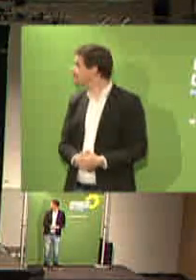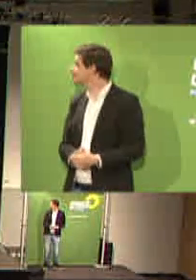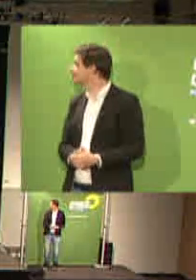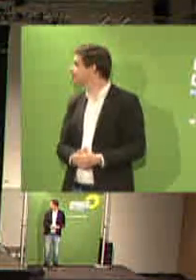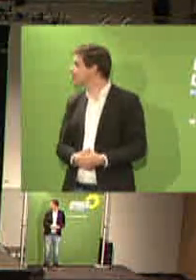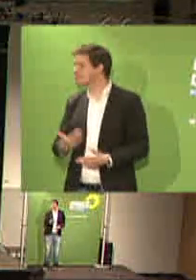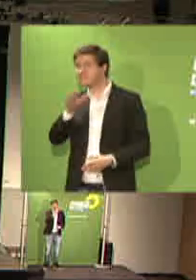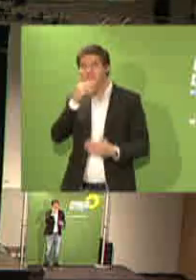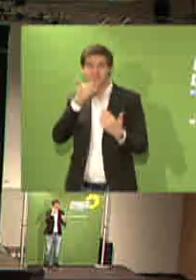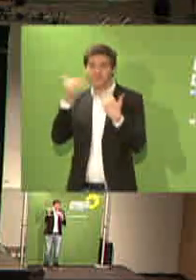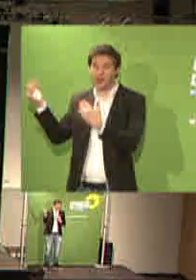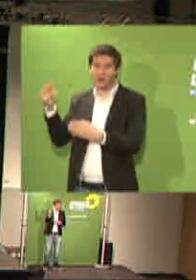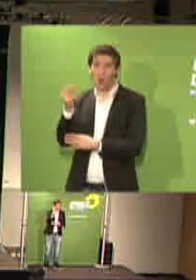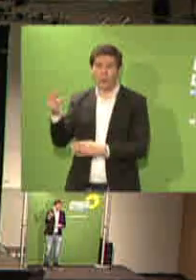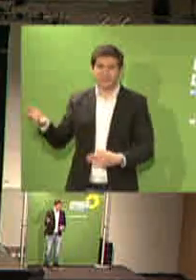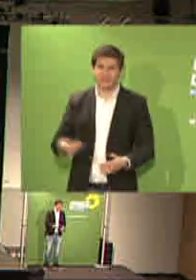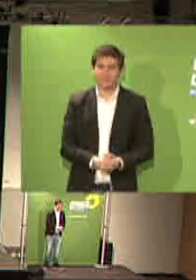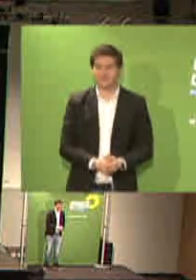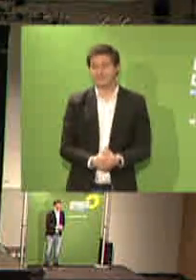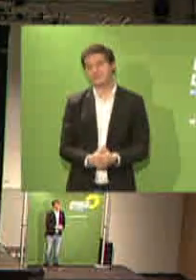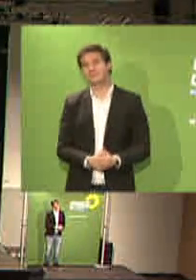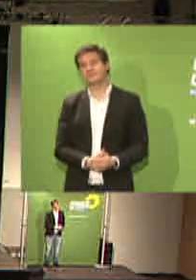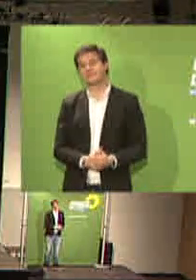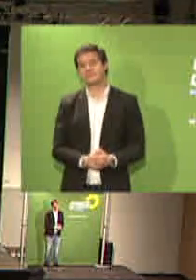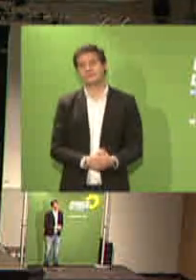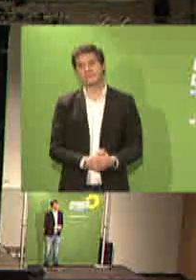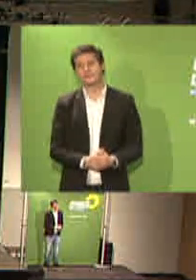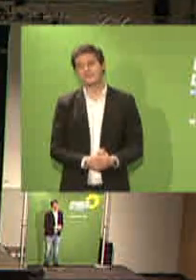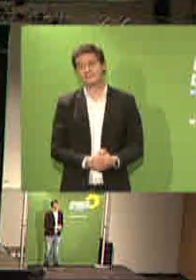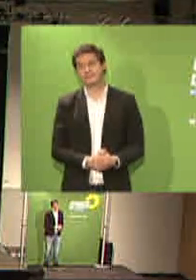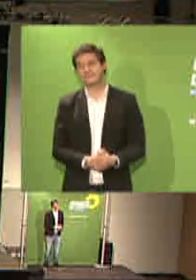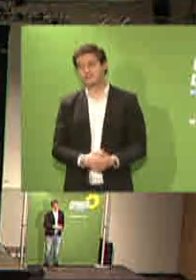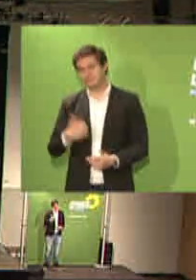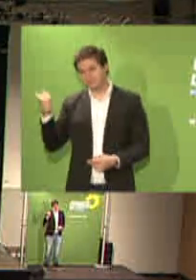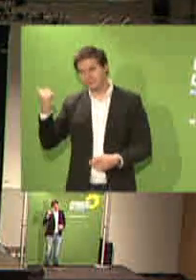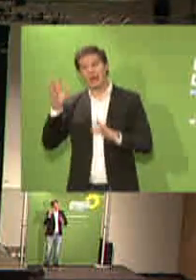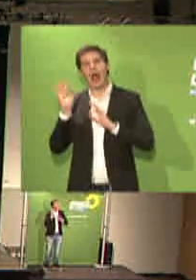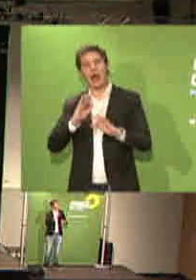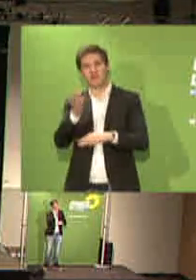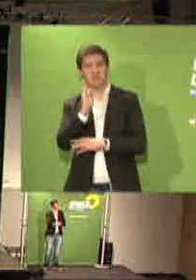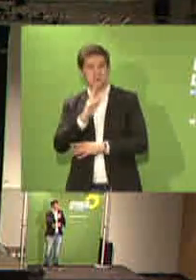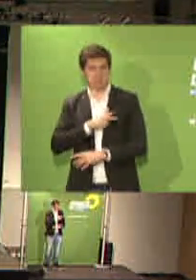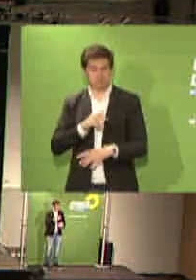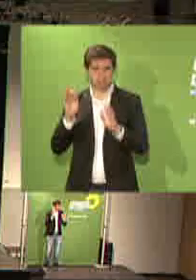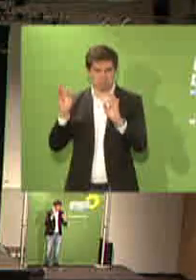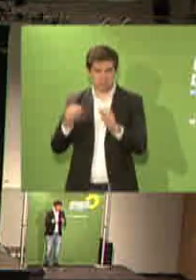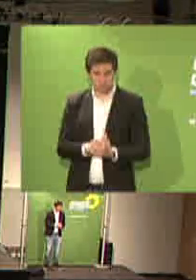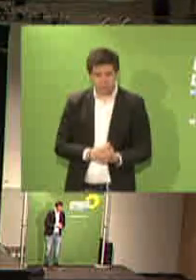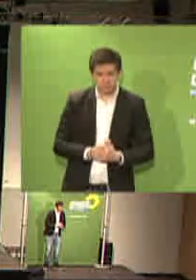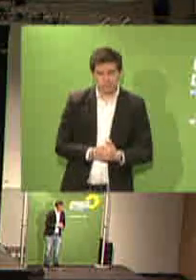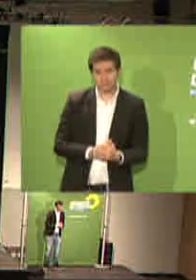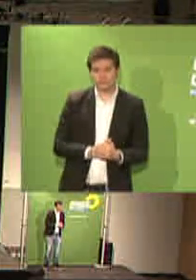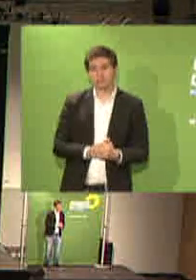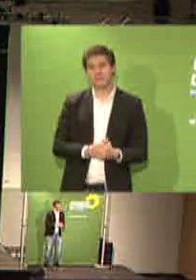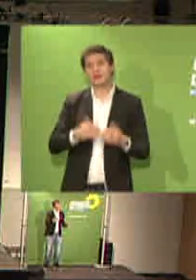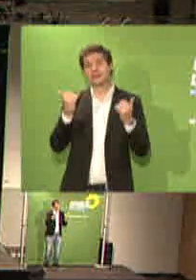Herzlichen Dank, Horst, für die gute Einführung noch in das Thema.